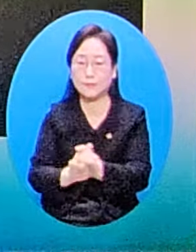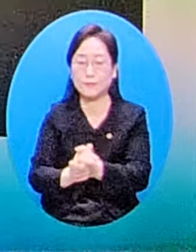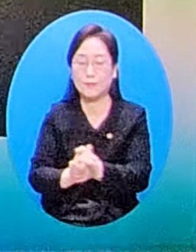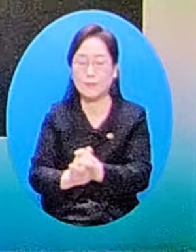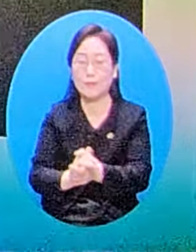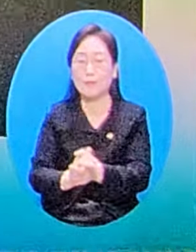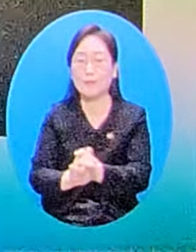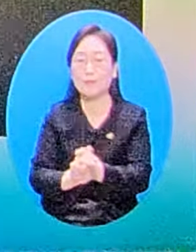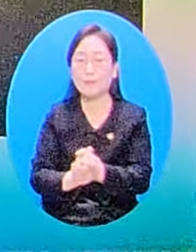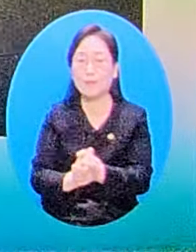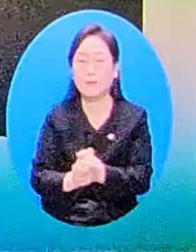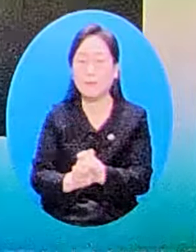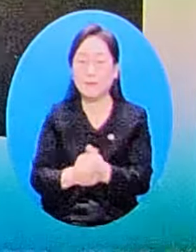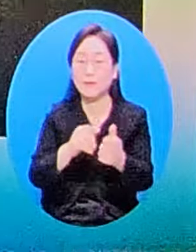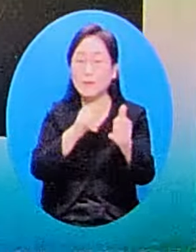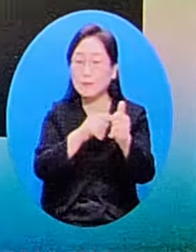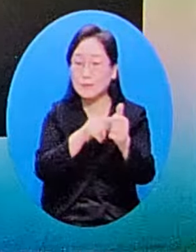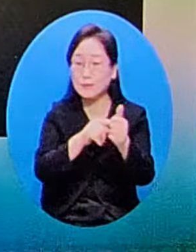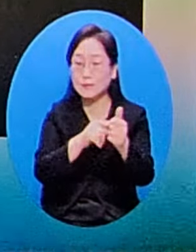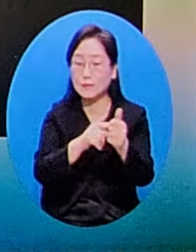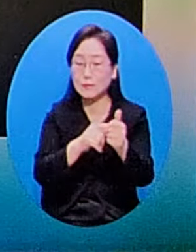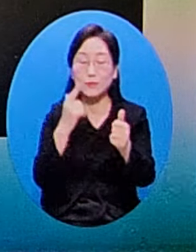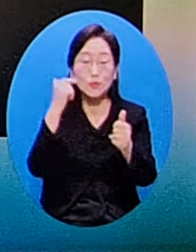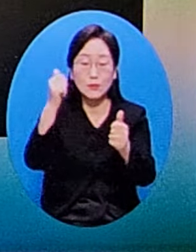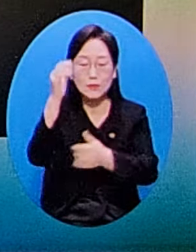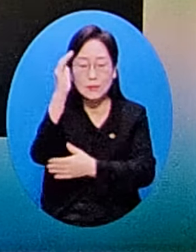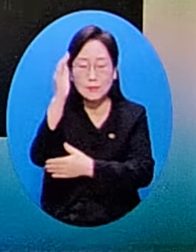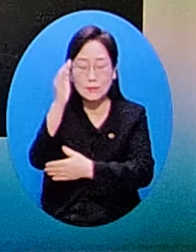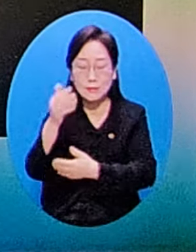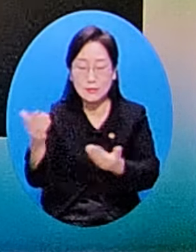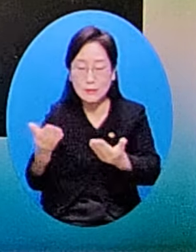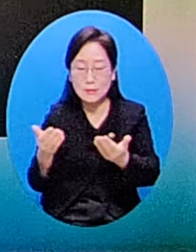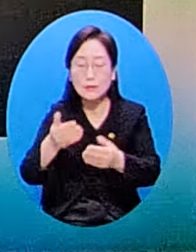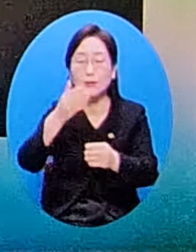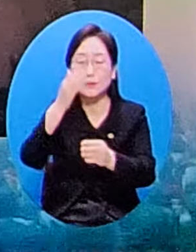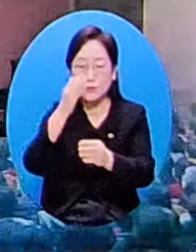이 조나단 에드워즈 목사님 목회할 동안에